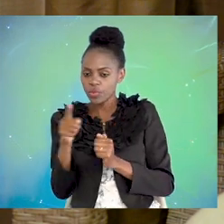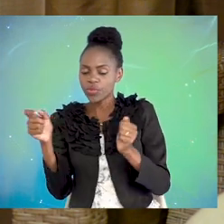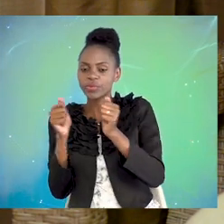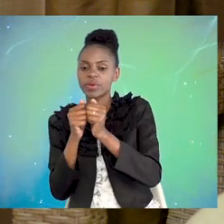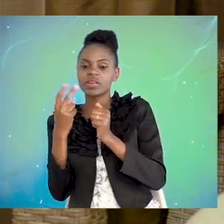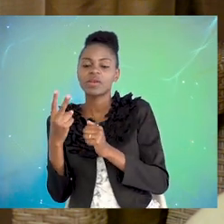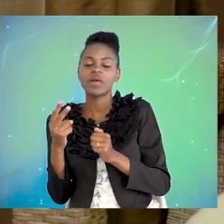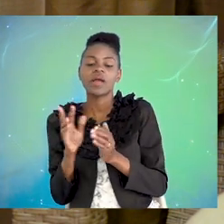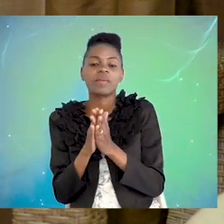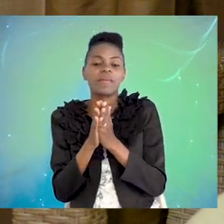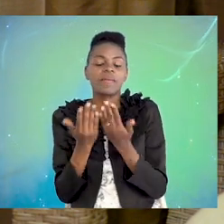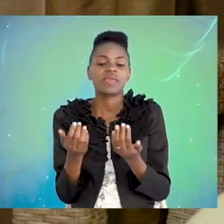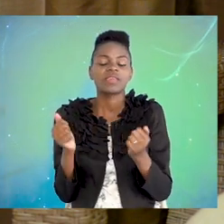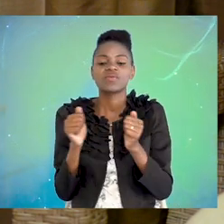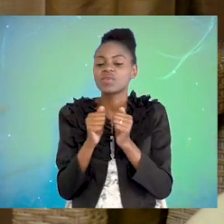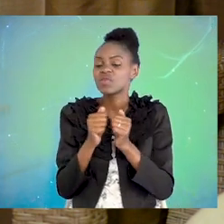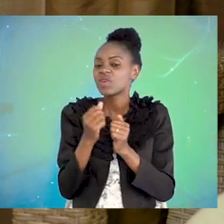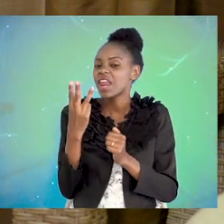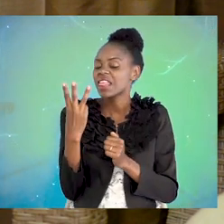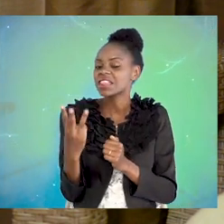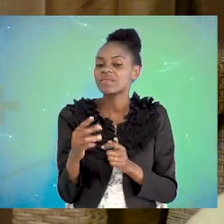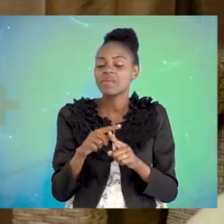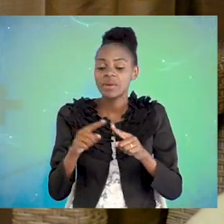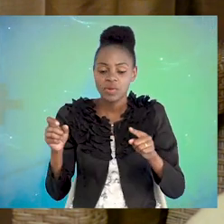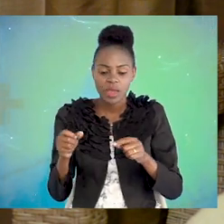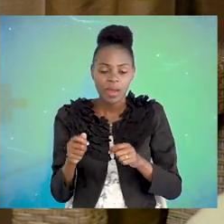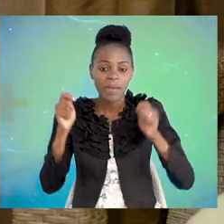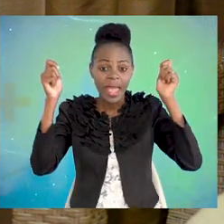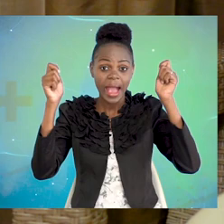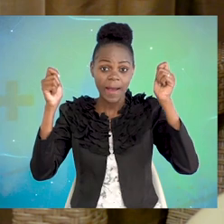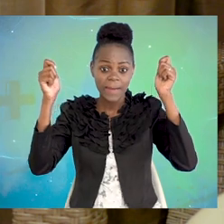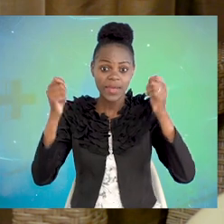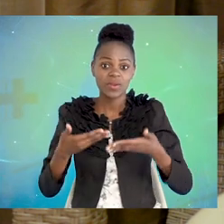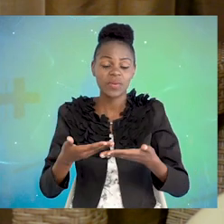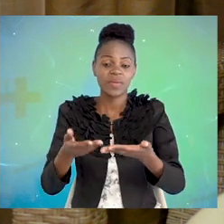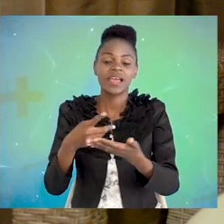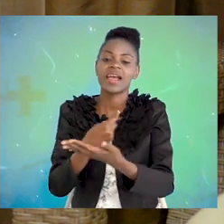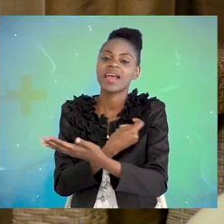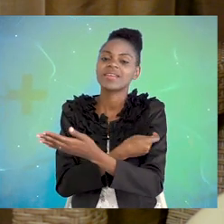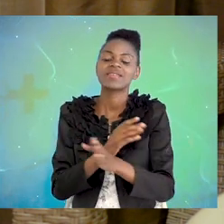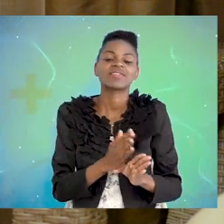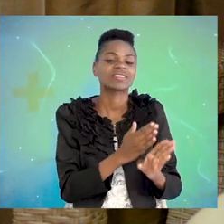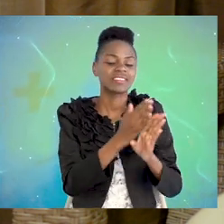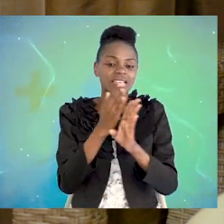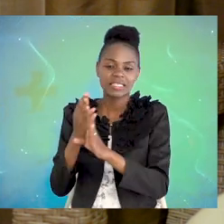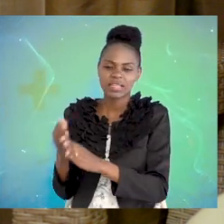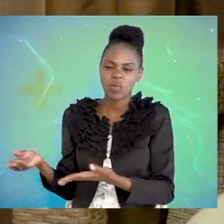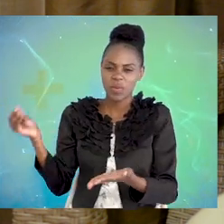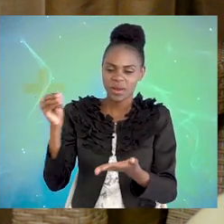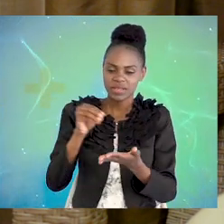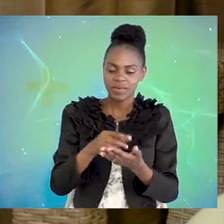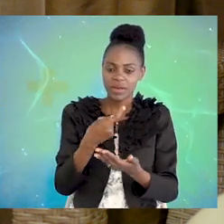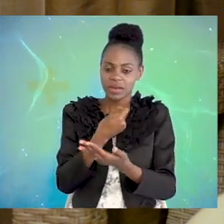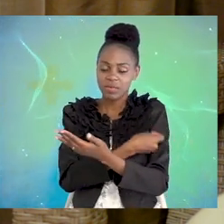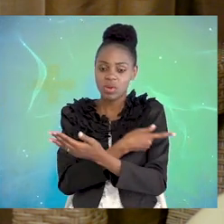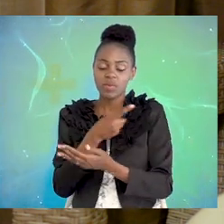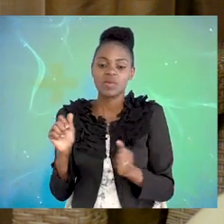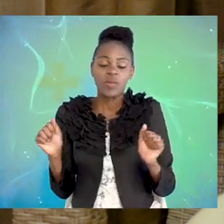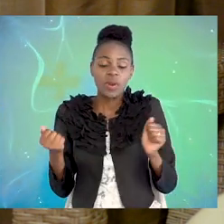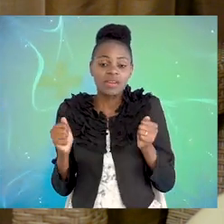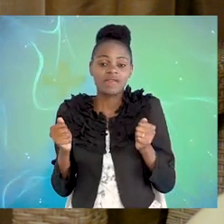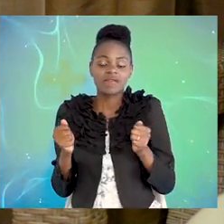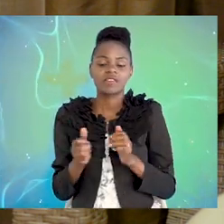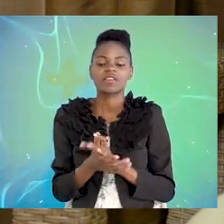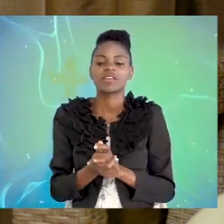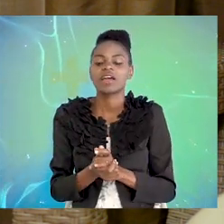chili cha 2023 kumene ndithu kuyambe kampeni iyopereka katemera osiyanasiyana kuphatikizapo katemera ameneyi wa typhoid fever